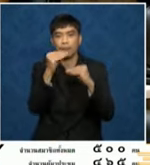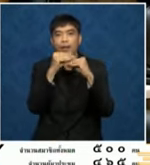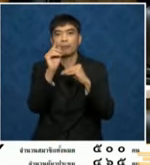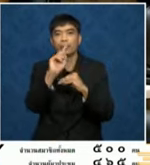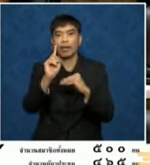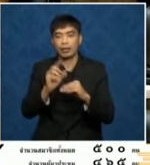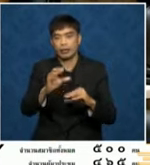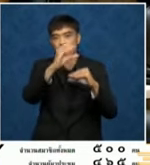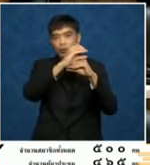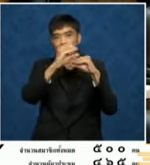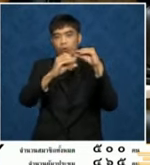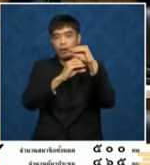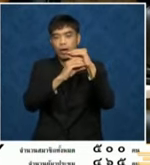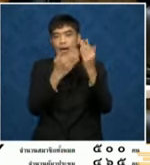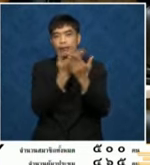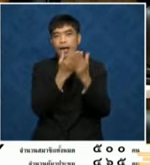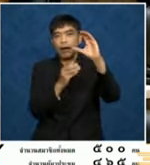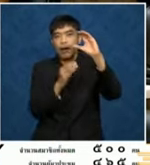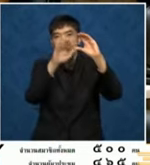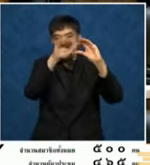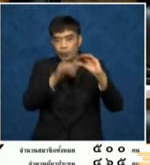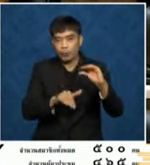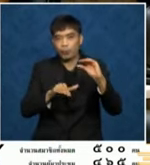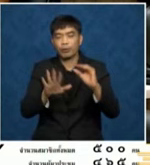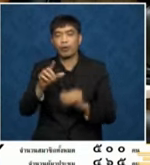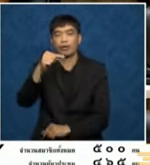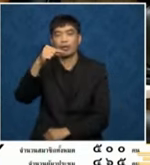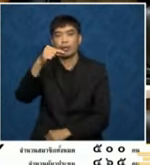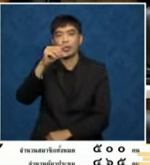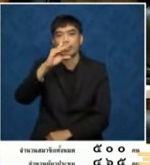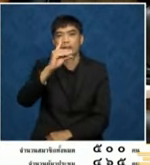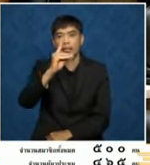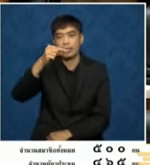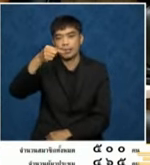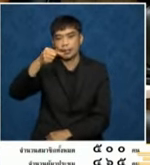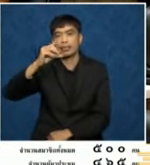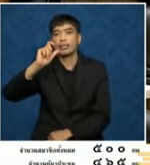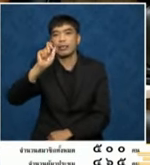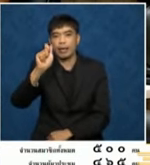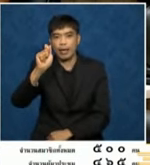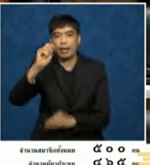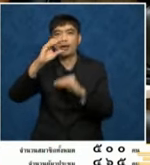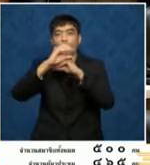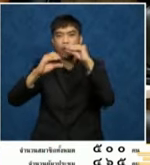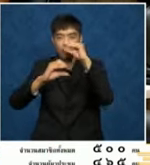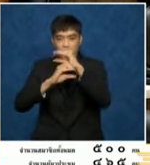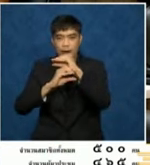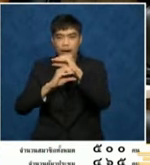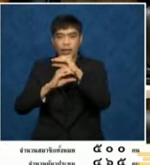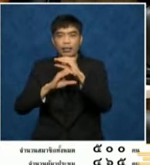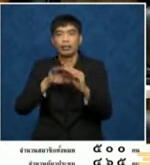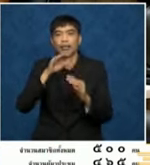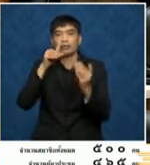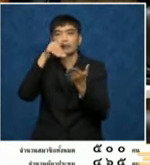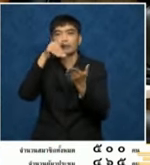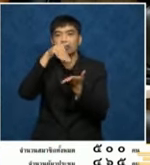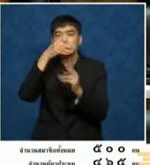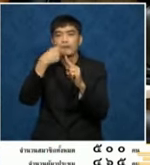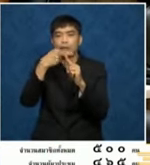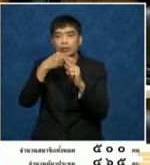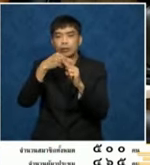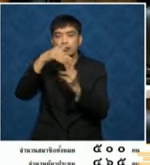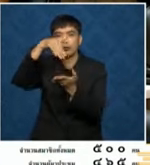โครงการของสำนักงานพัฒนารัฐบาลดิจิตอลหรือ DGA นะครับชื่อโครงการศูนย์ประสานงานการรักษาความมั่นคงปลอดภัยระบบค